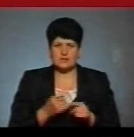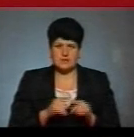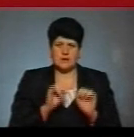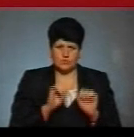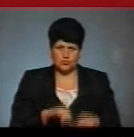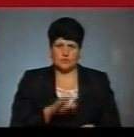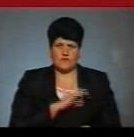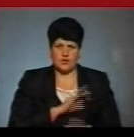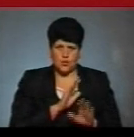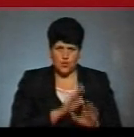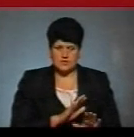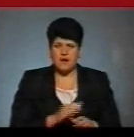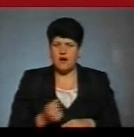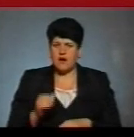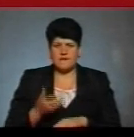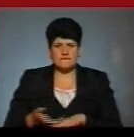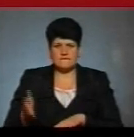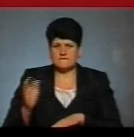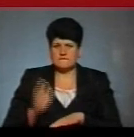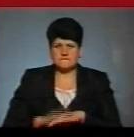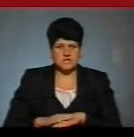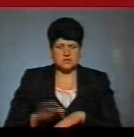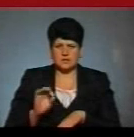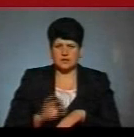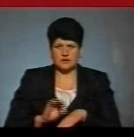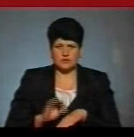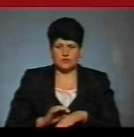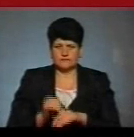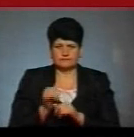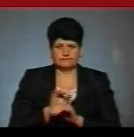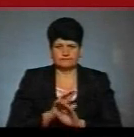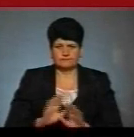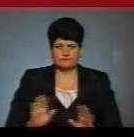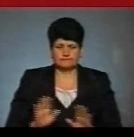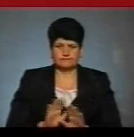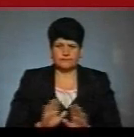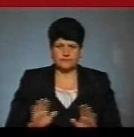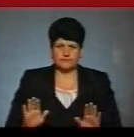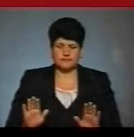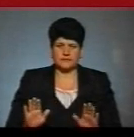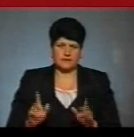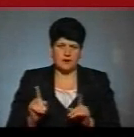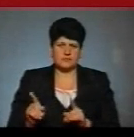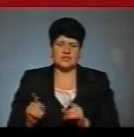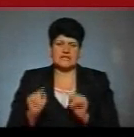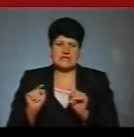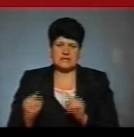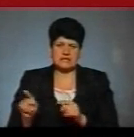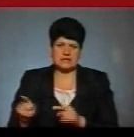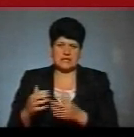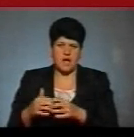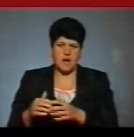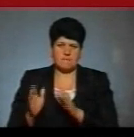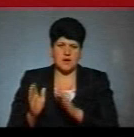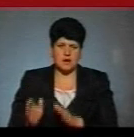може використовувати. Для тяжких хворих показана інвазивна штучна вентиляція легень за допомогою відповідних